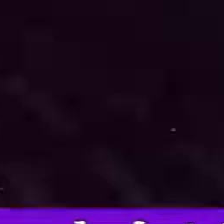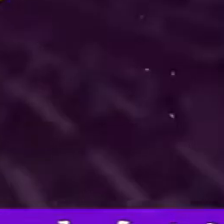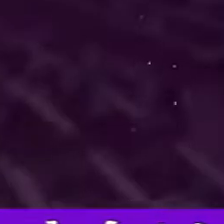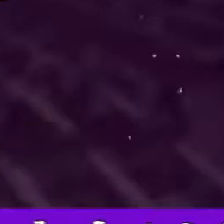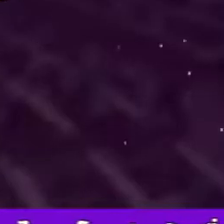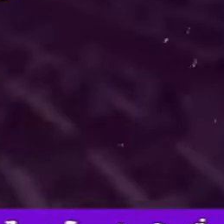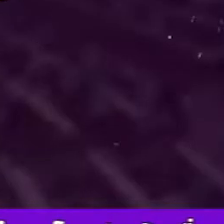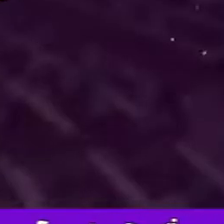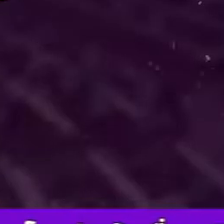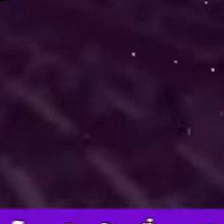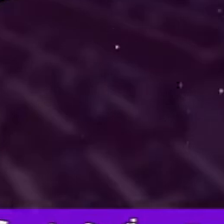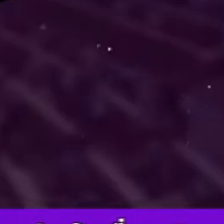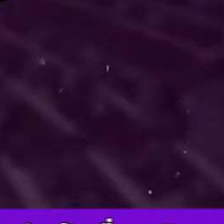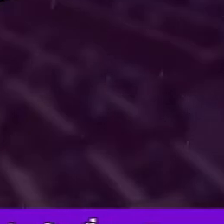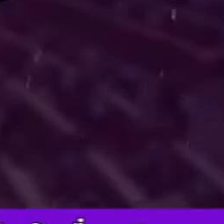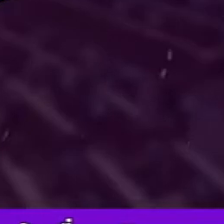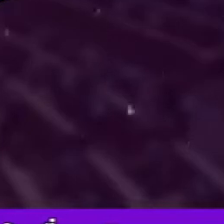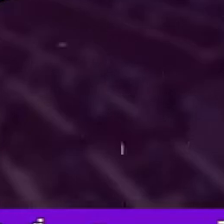ด